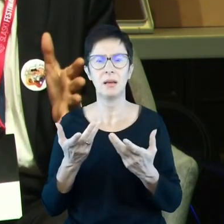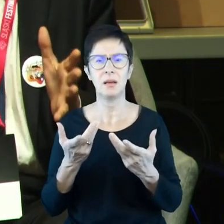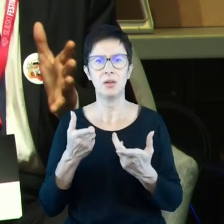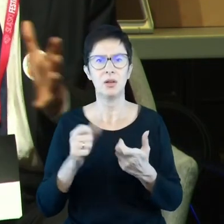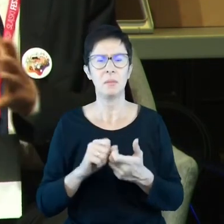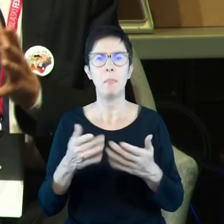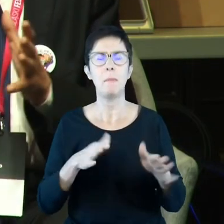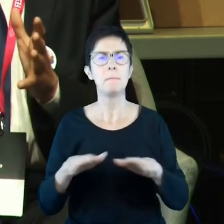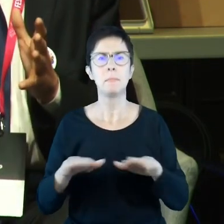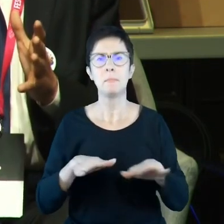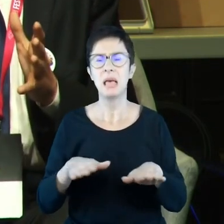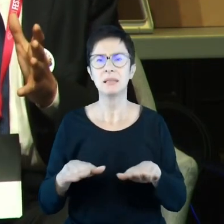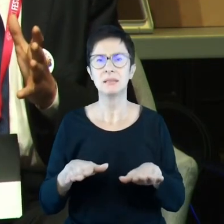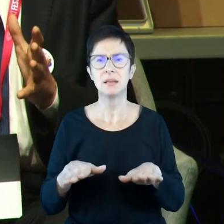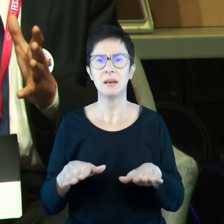miejscem